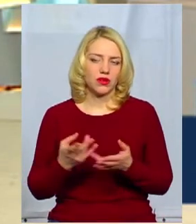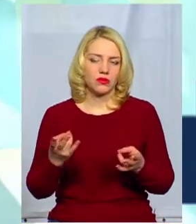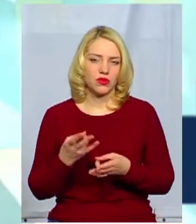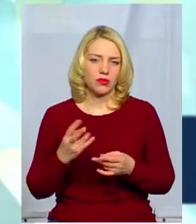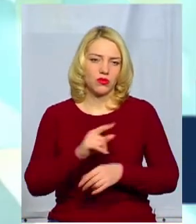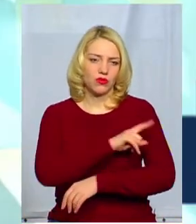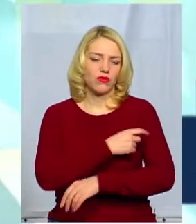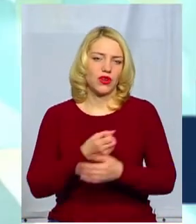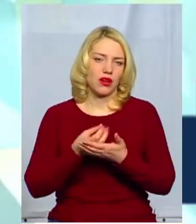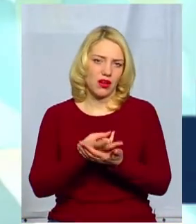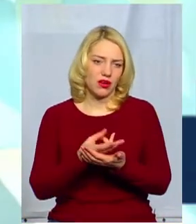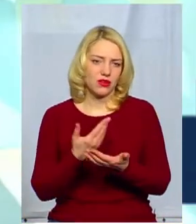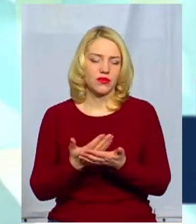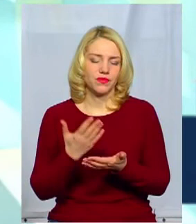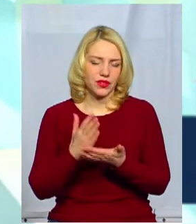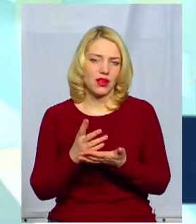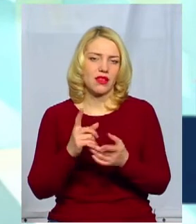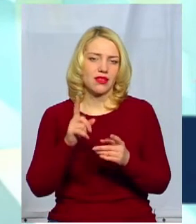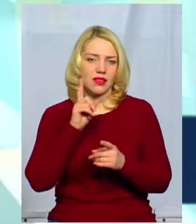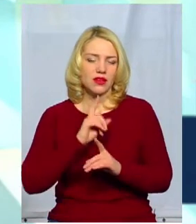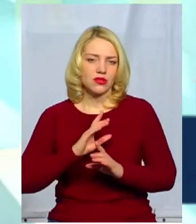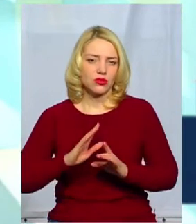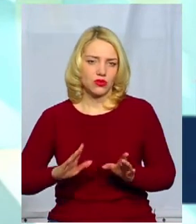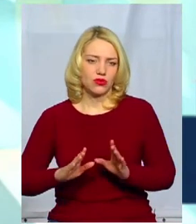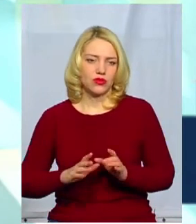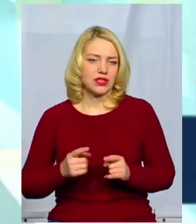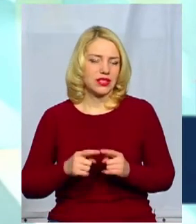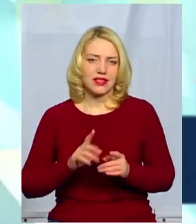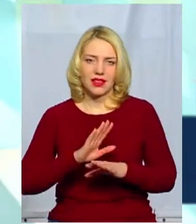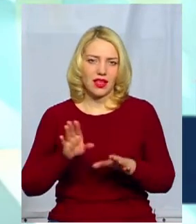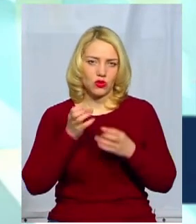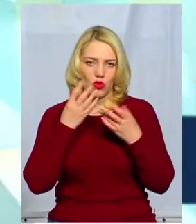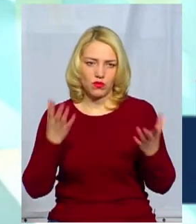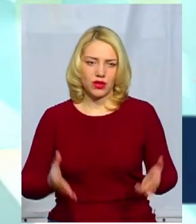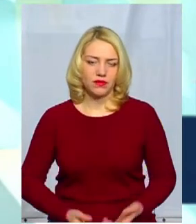тому створює певні незручності ця ситуація. Звичайно, це недобре. Так.